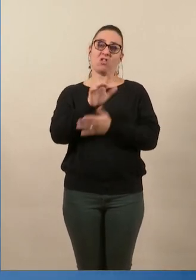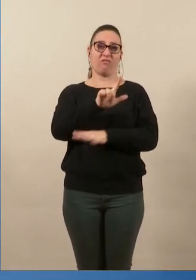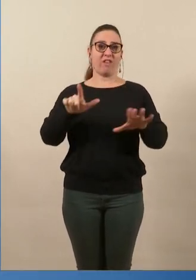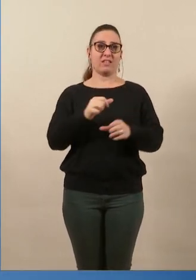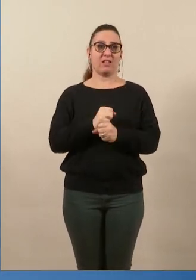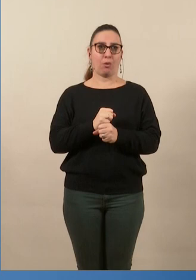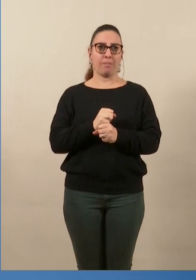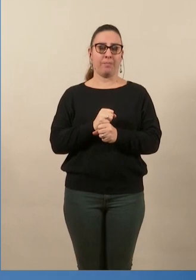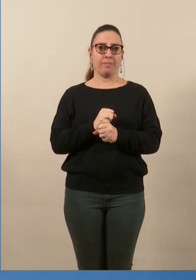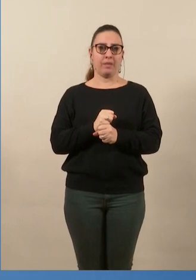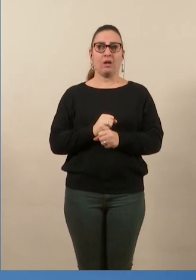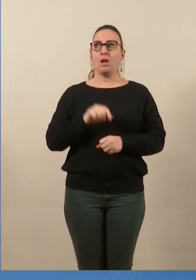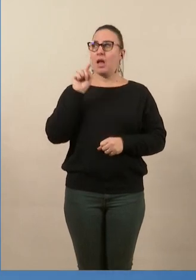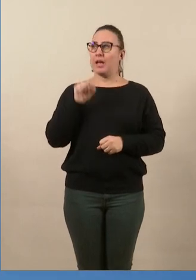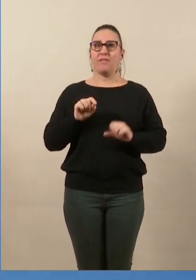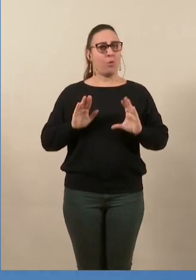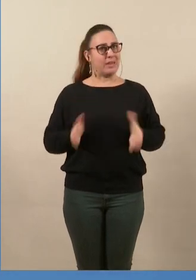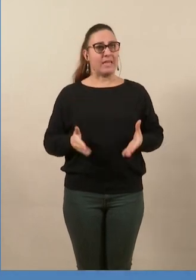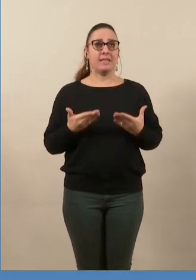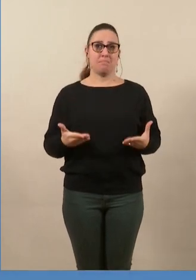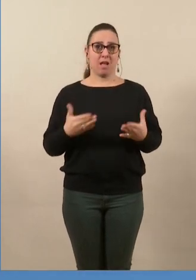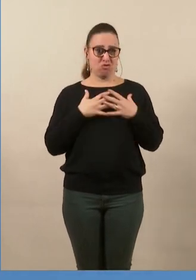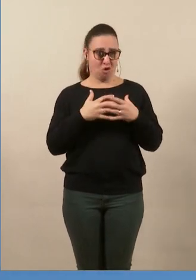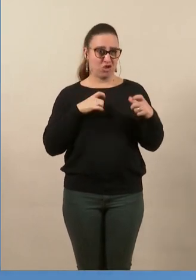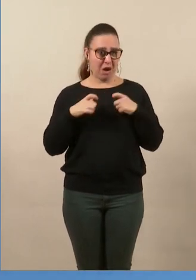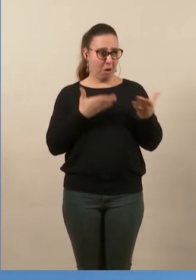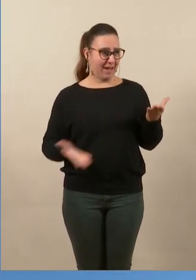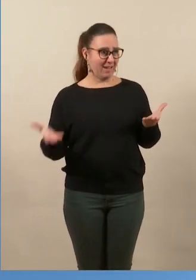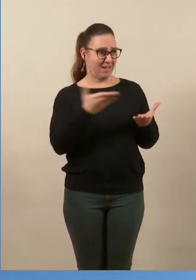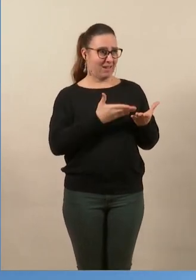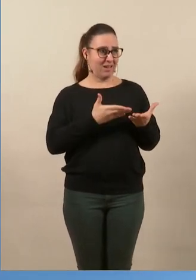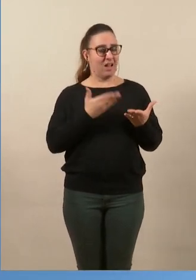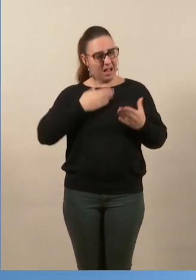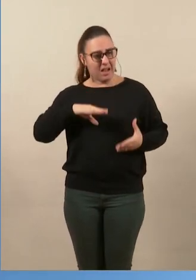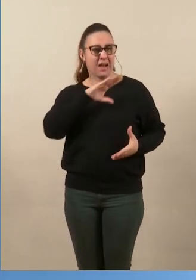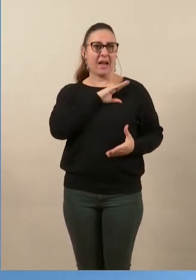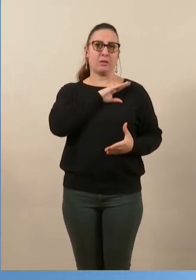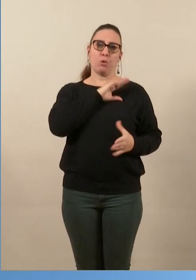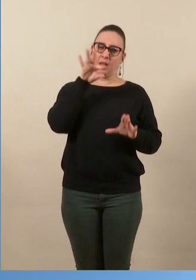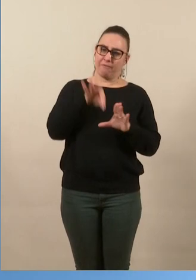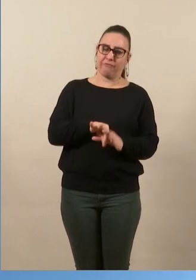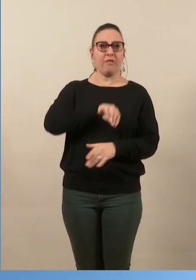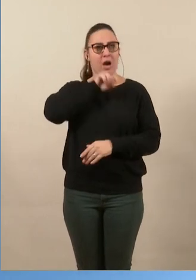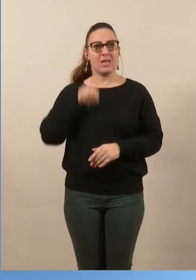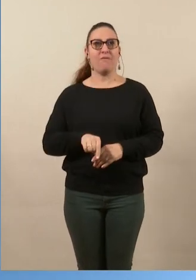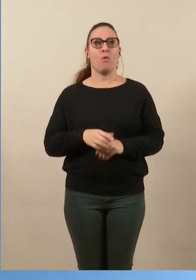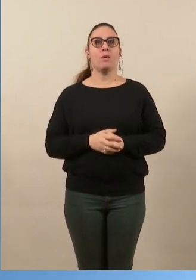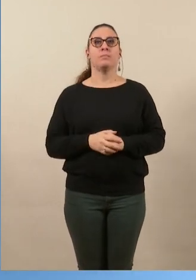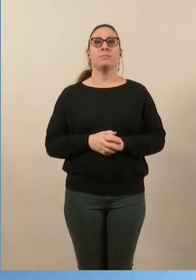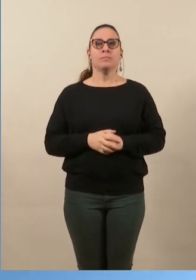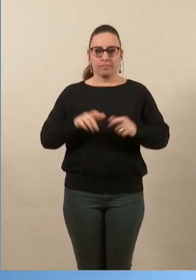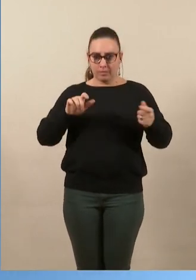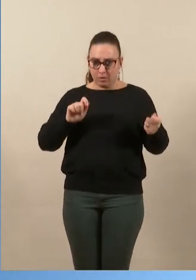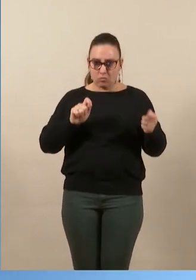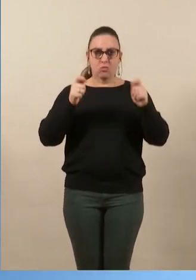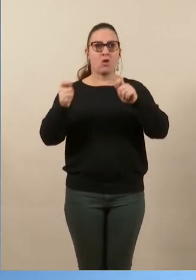cela il faut le décider aujourd'hui chers collègues en responsabilité nous devons prendre notre part aux